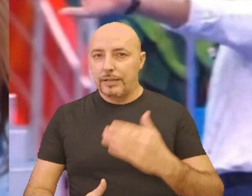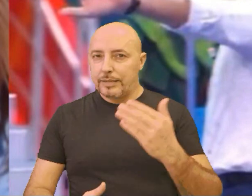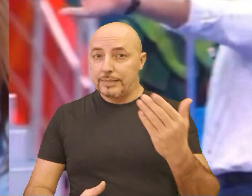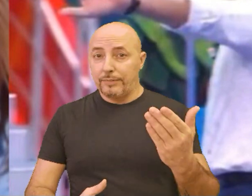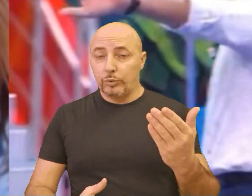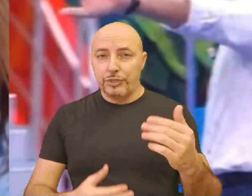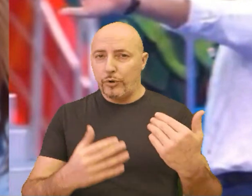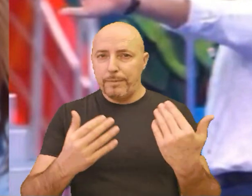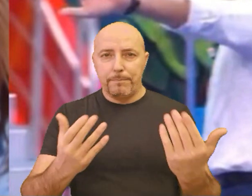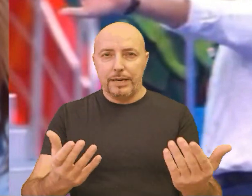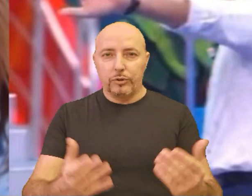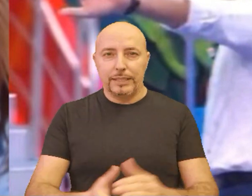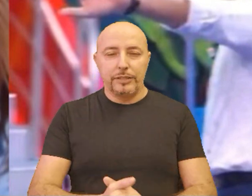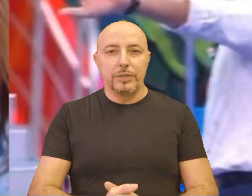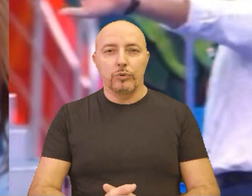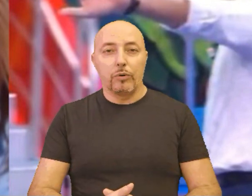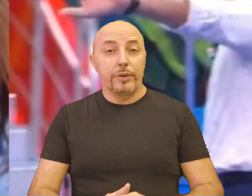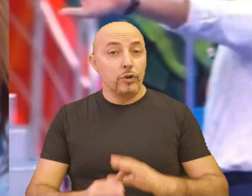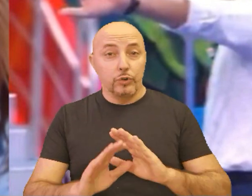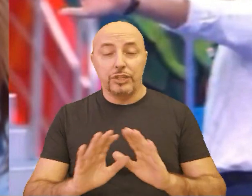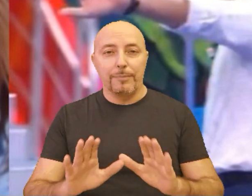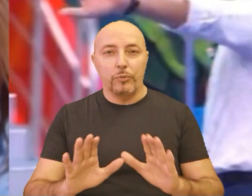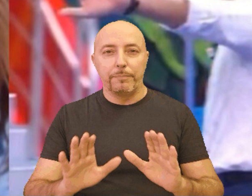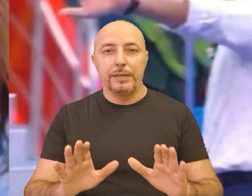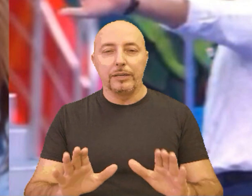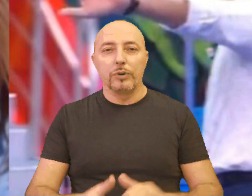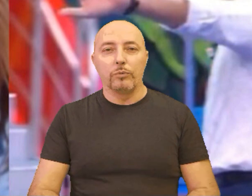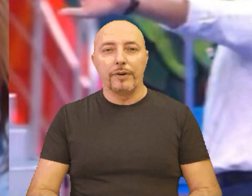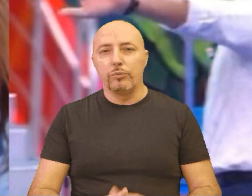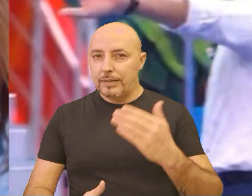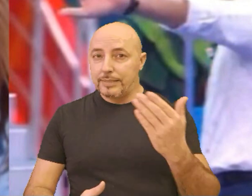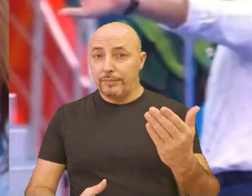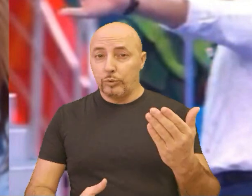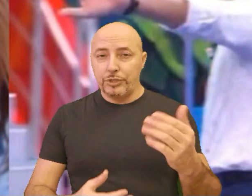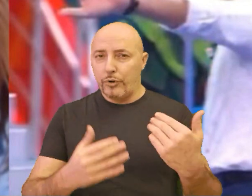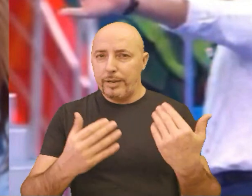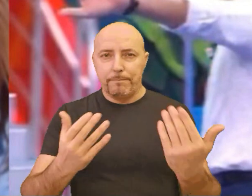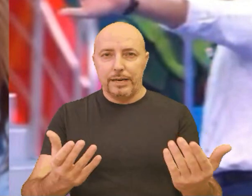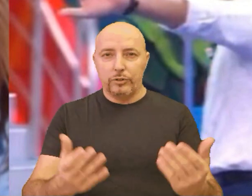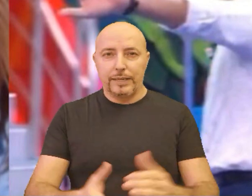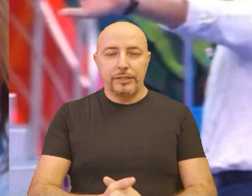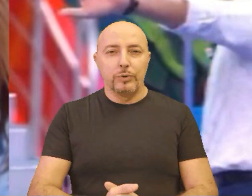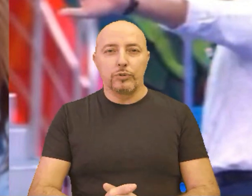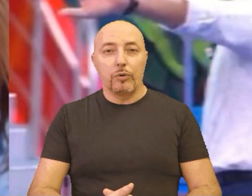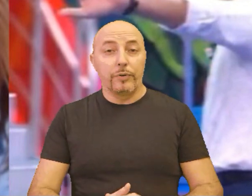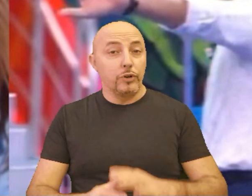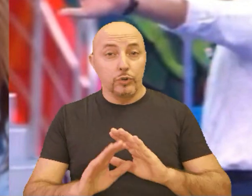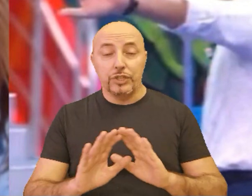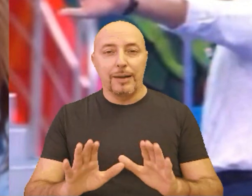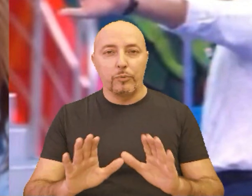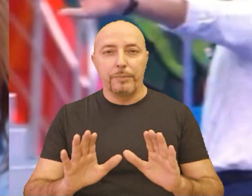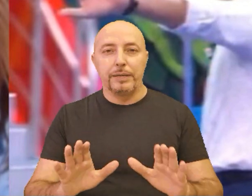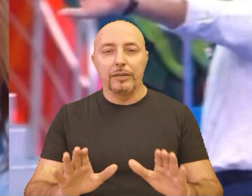platea vicina alla mamma il conduttore è stato quasi sopraffatto dall'emozione un momento molto